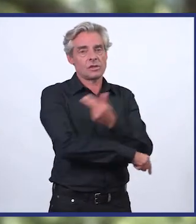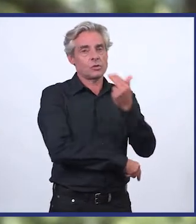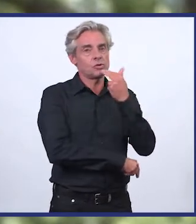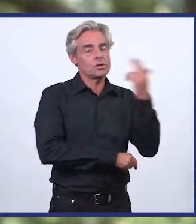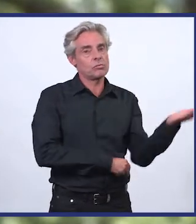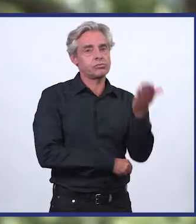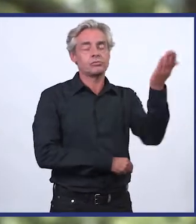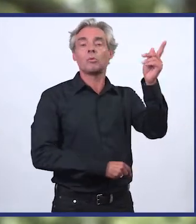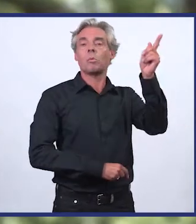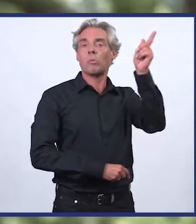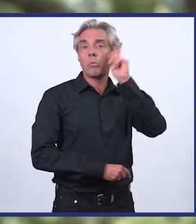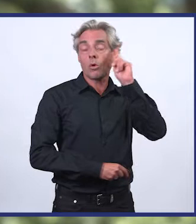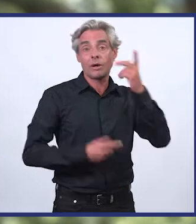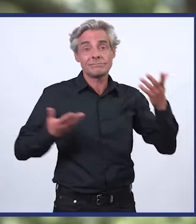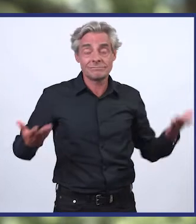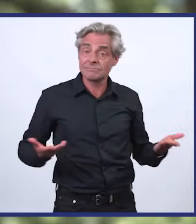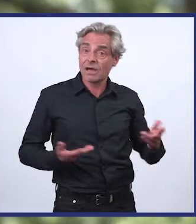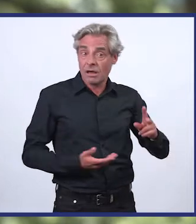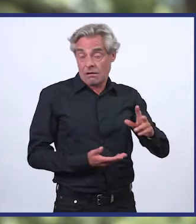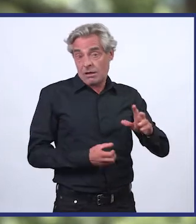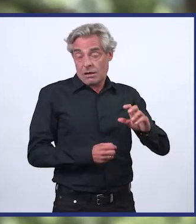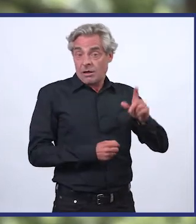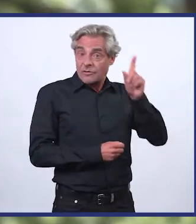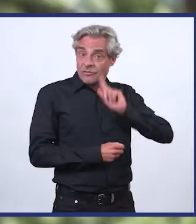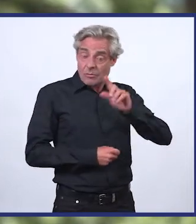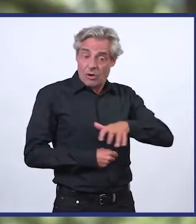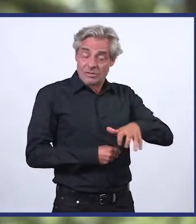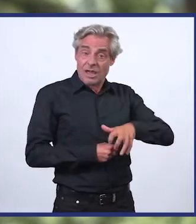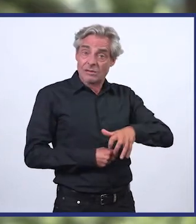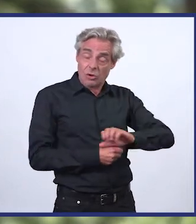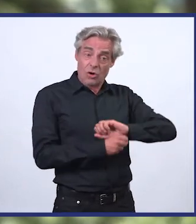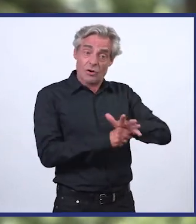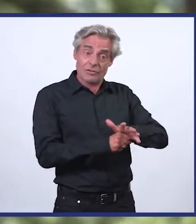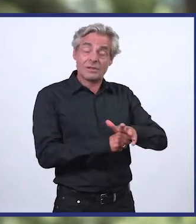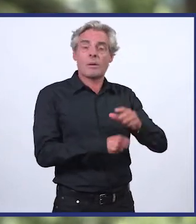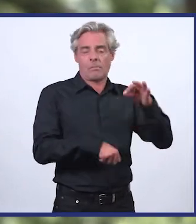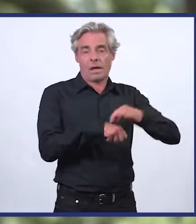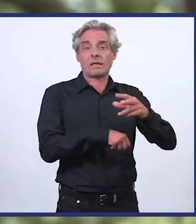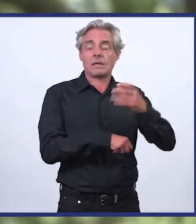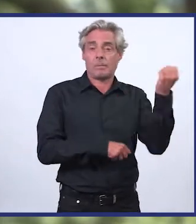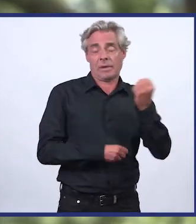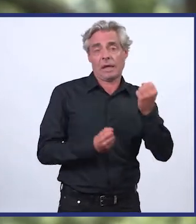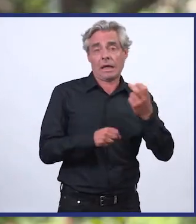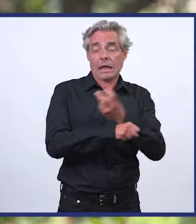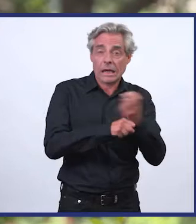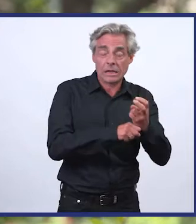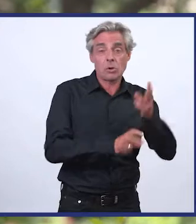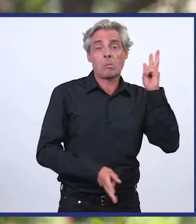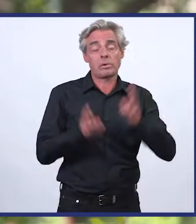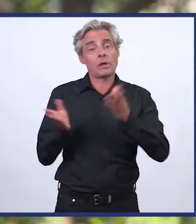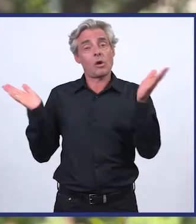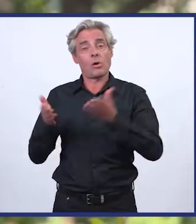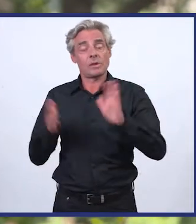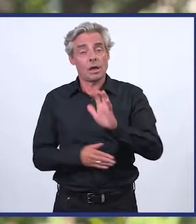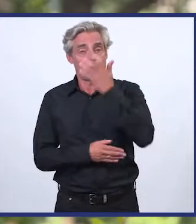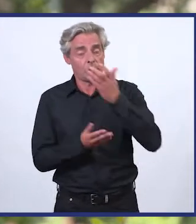est extrêmement utile parce que, je le répète, le Covid, chez une femme enceinte, peut être une maladie grave, avec un risque